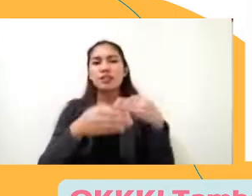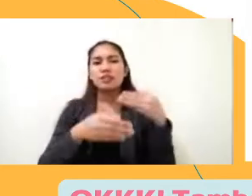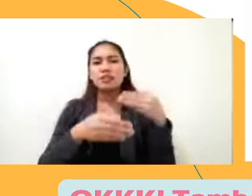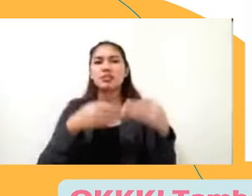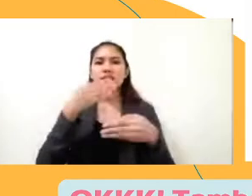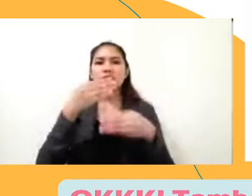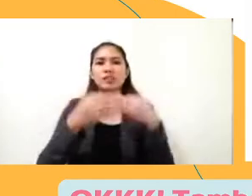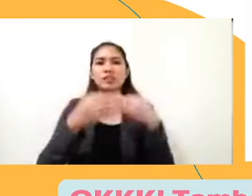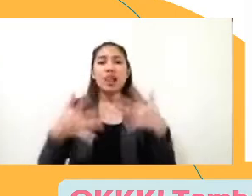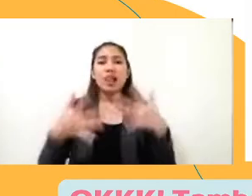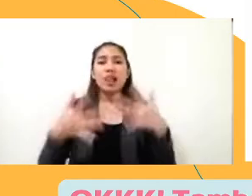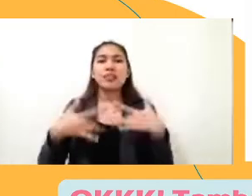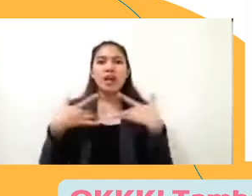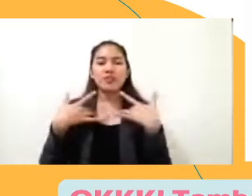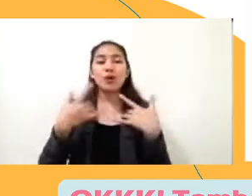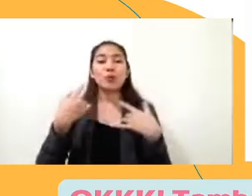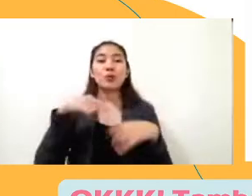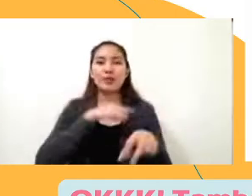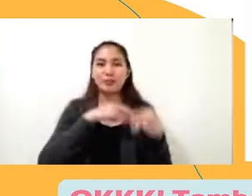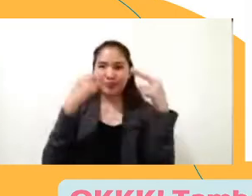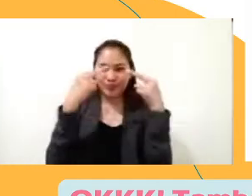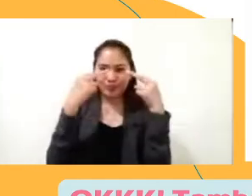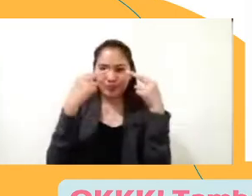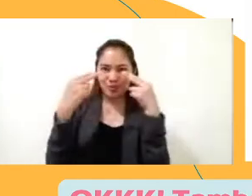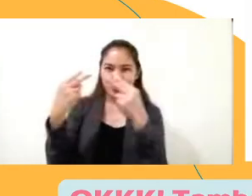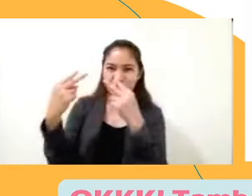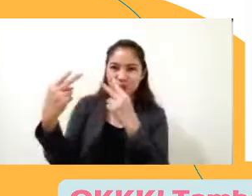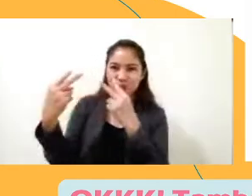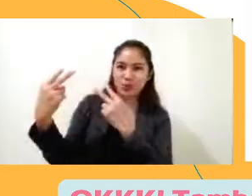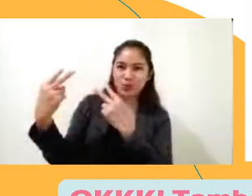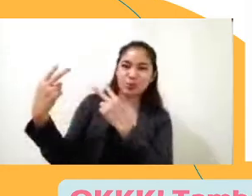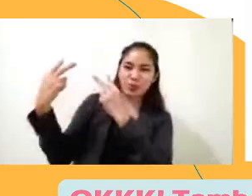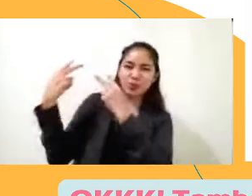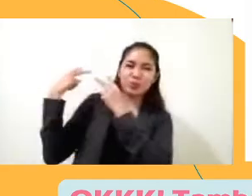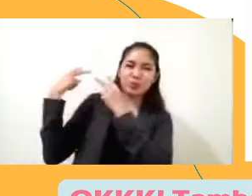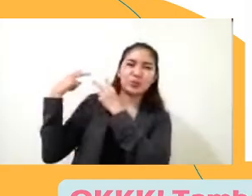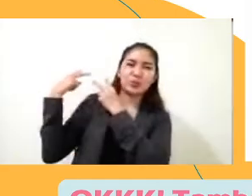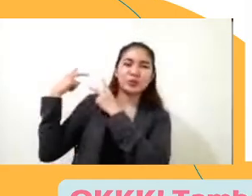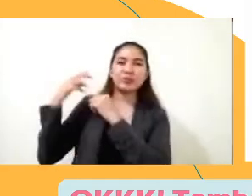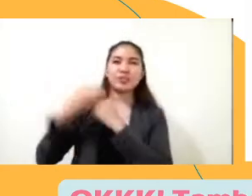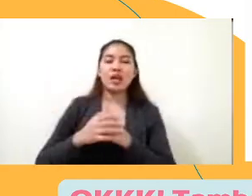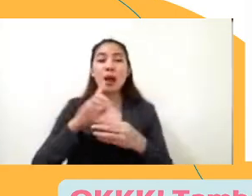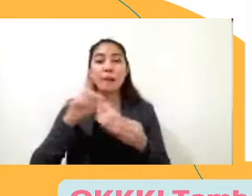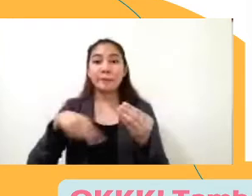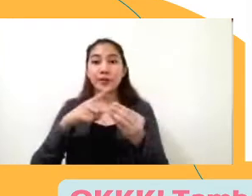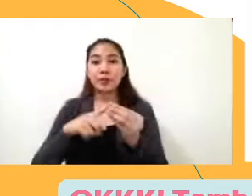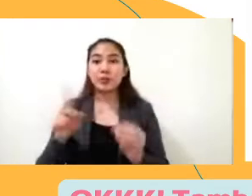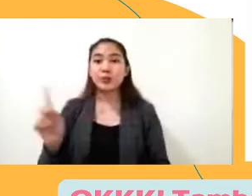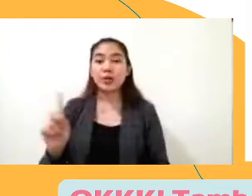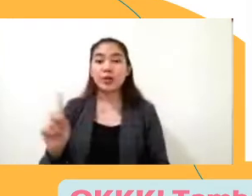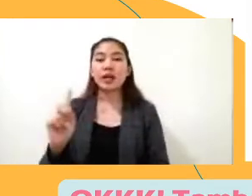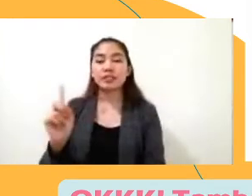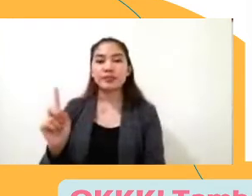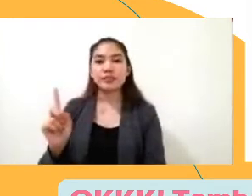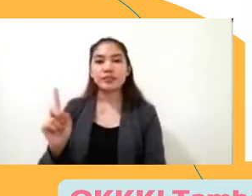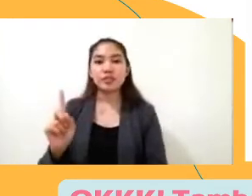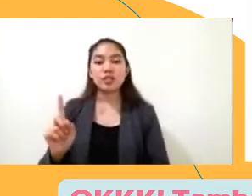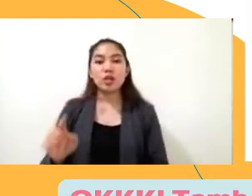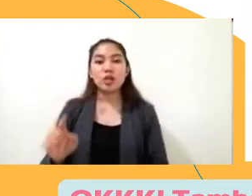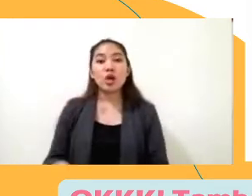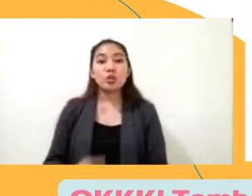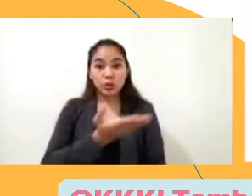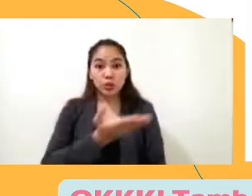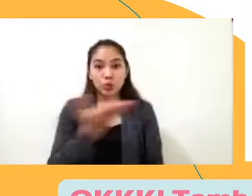panahon. Diba? Magbabalik tanaw tayo ng konti tungkol sa mga bagay na natutunan ninyong